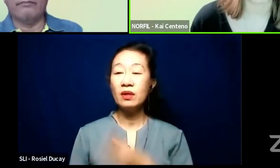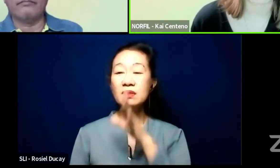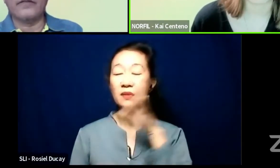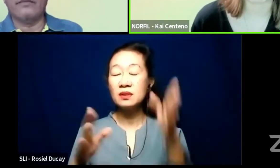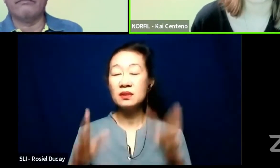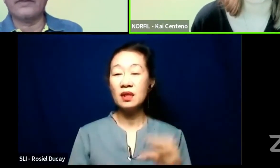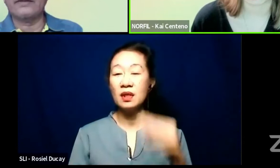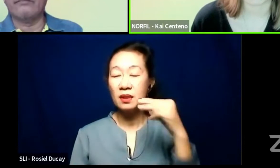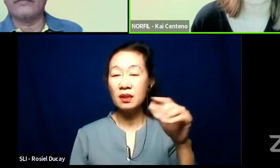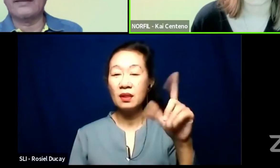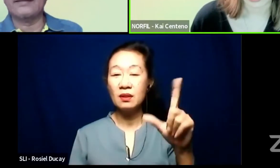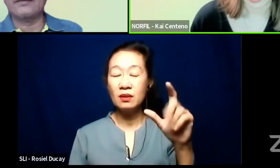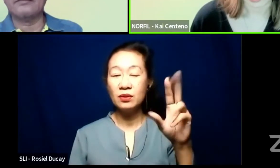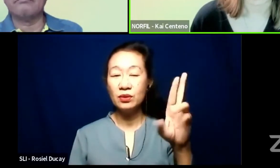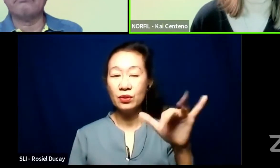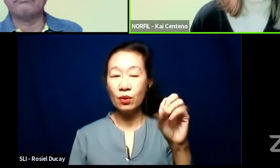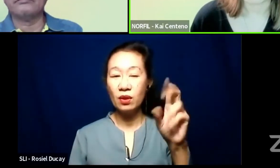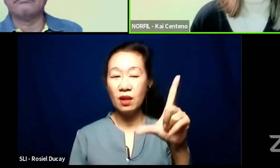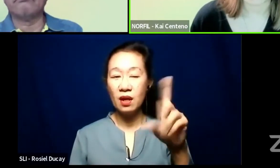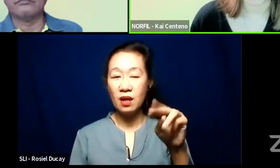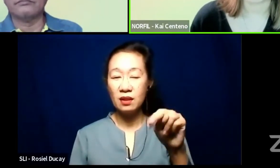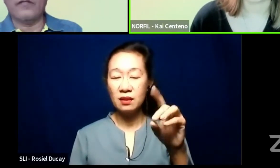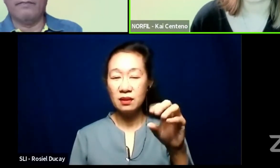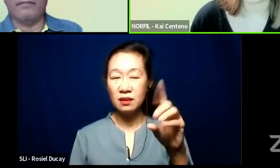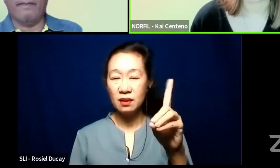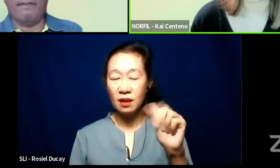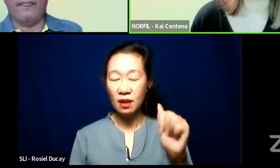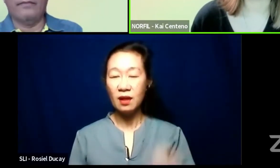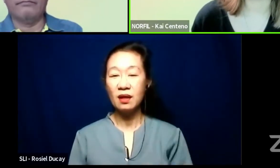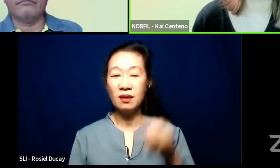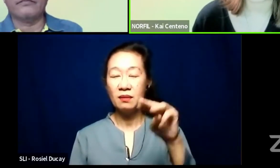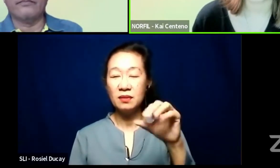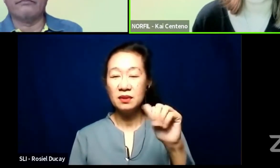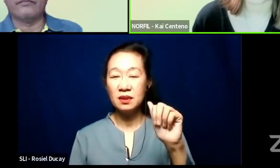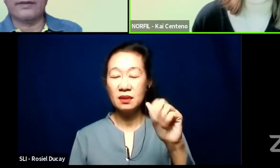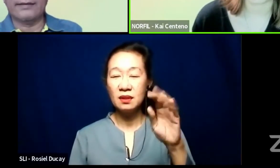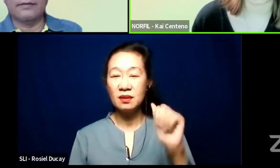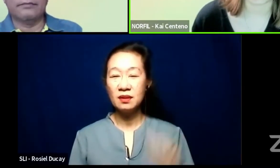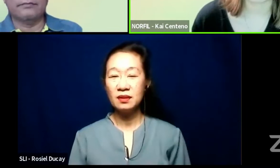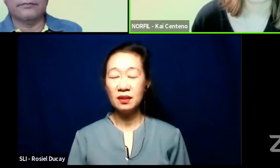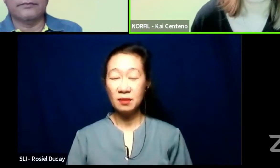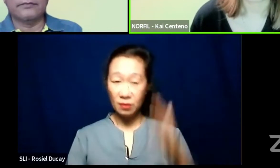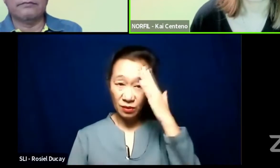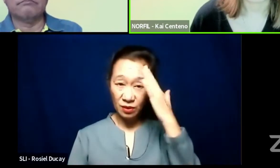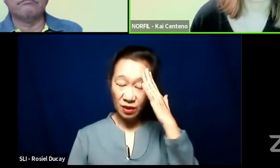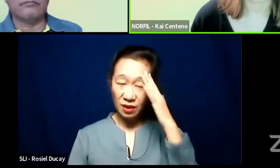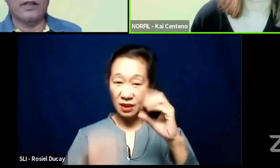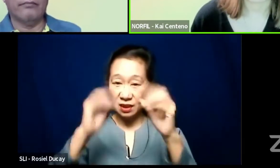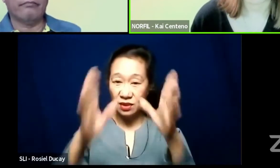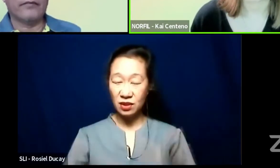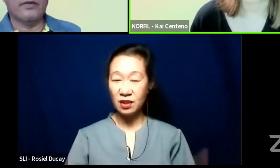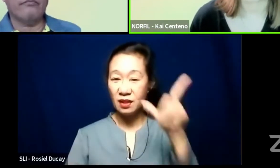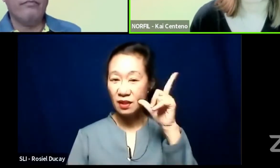Maria Yolanda Michelle Bautista Abundo, better known as Teacher Landa. She is